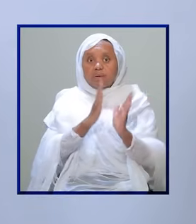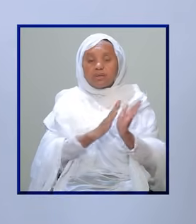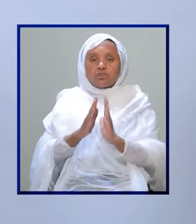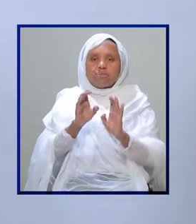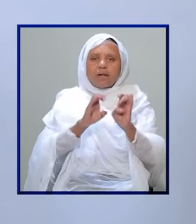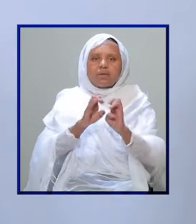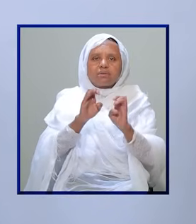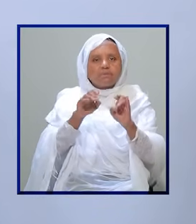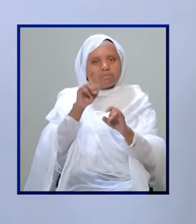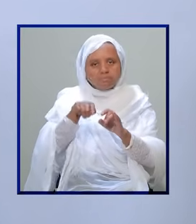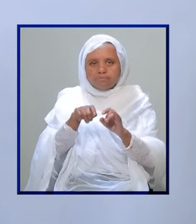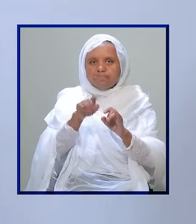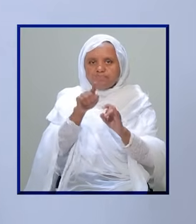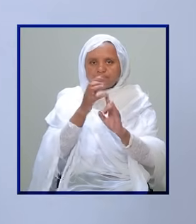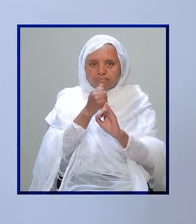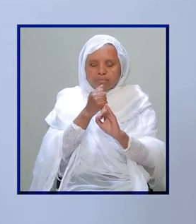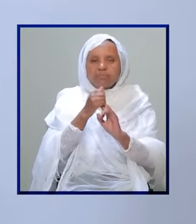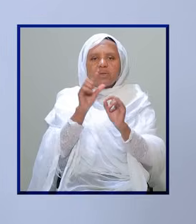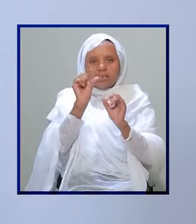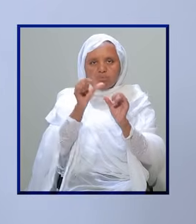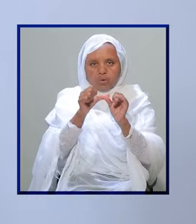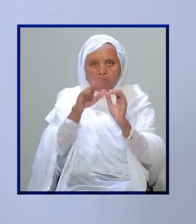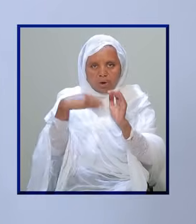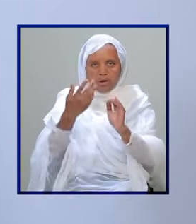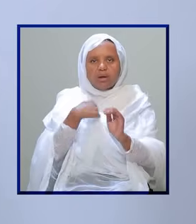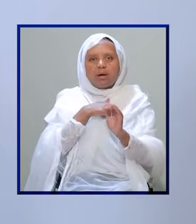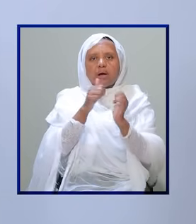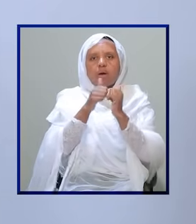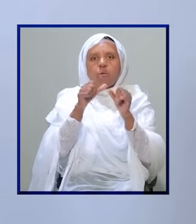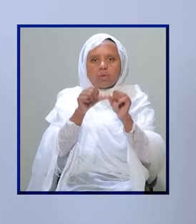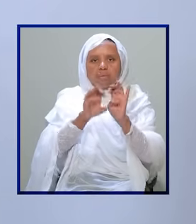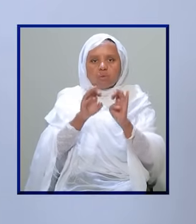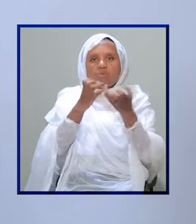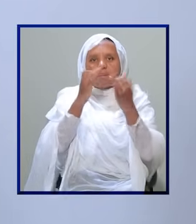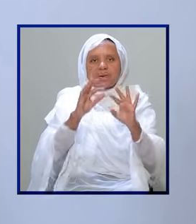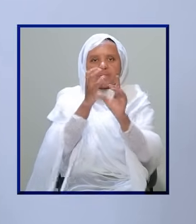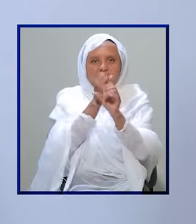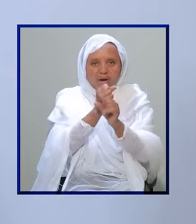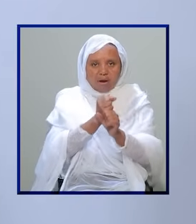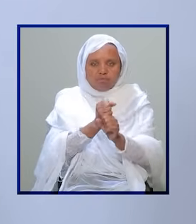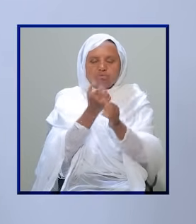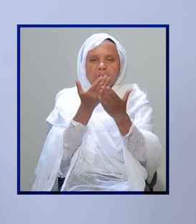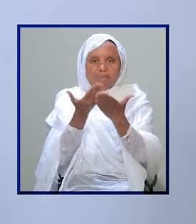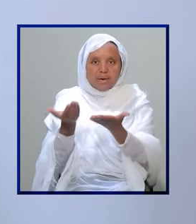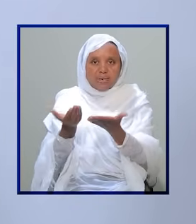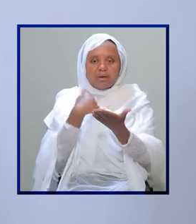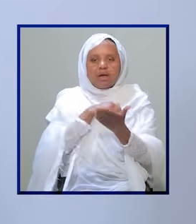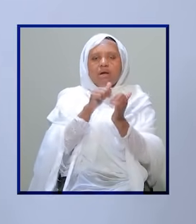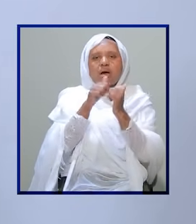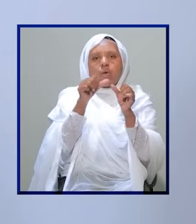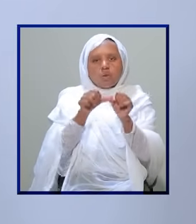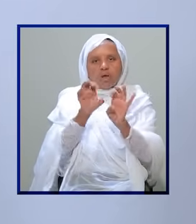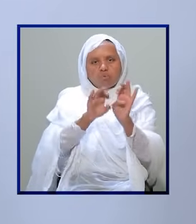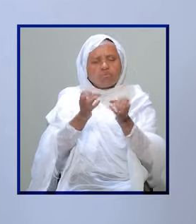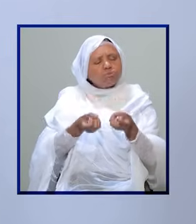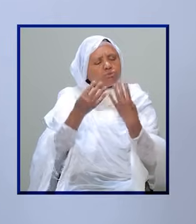ቅድመ ዝግጅት ለማድረግ ስለሚረዳን ይህንኑ ጥያቄ ይዘን ካፍታ ቆይታ በኋላ ከኛ ጋር ቆይታ የሚያደርጉ መምህርን ይዘንላችሁ